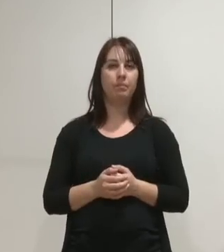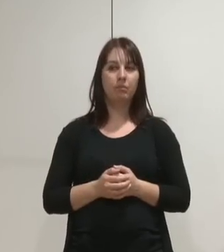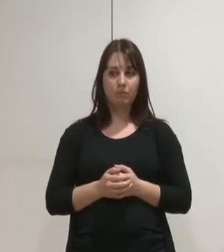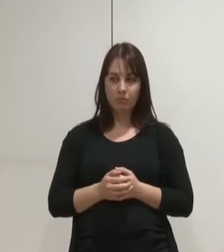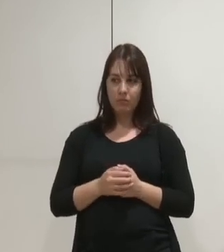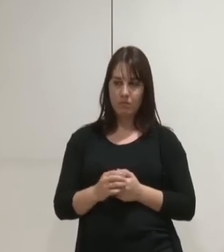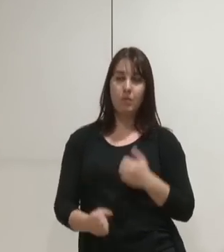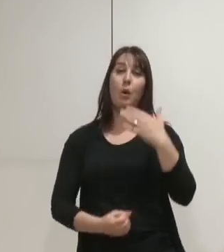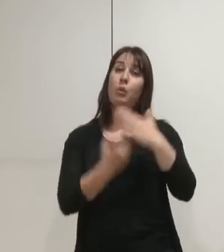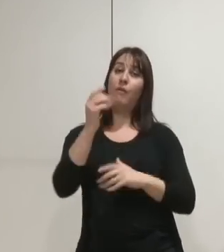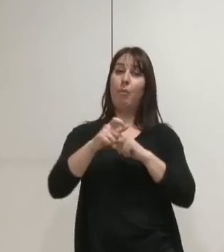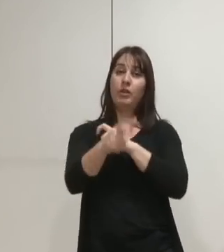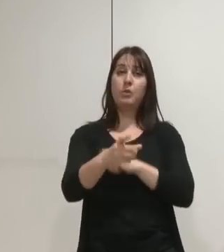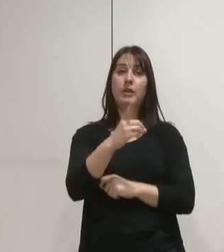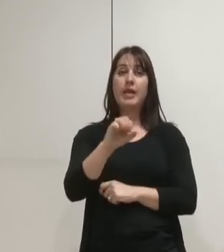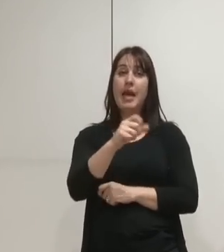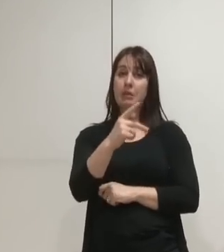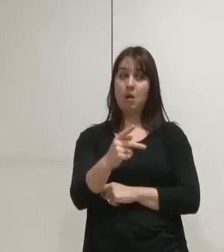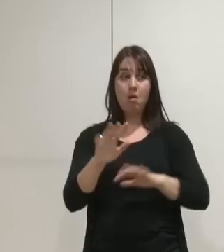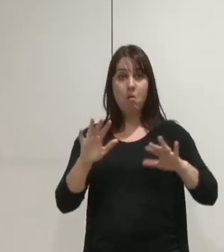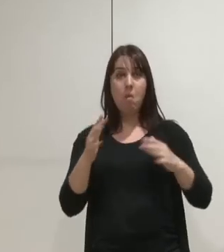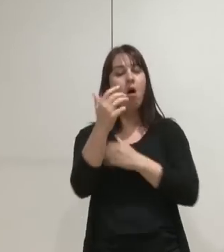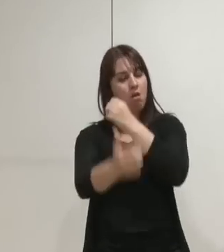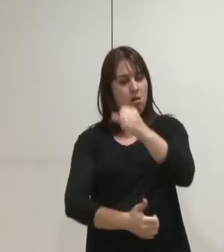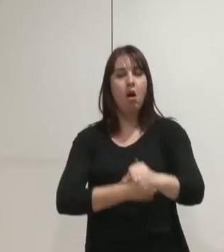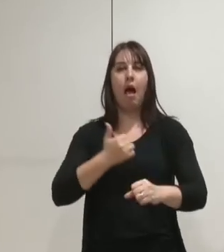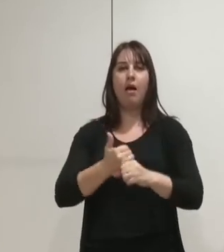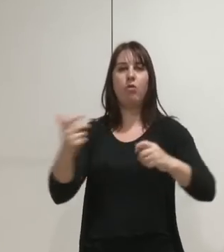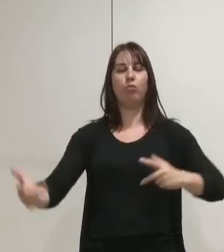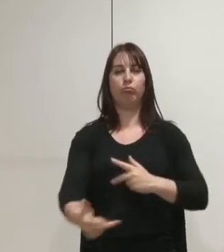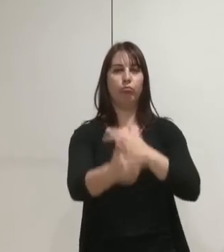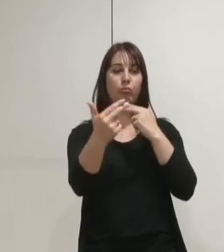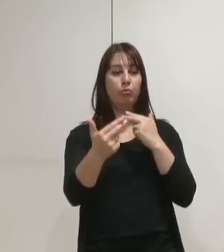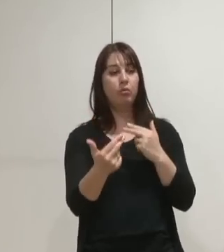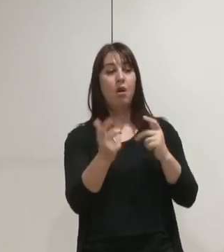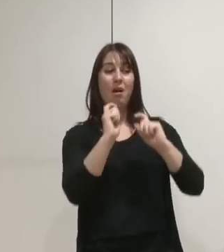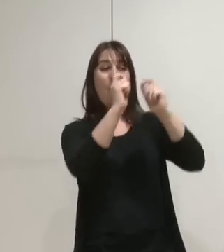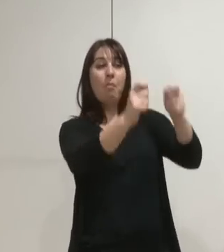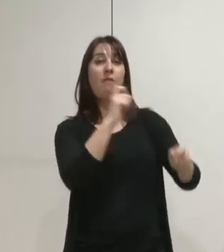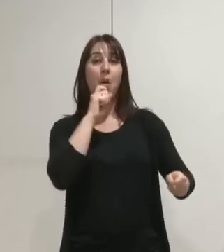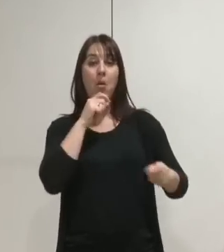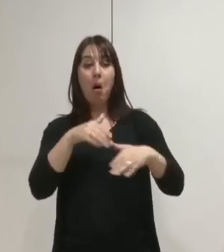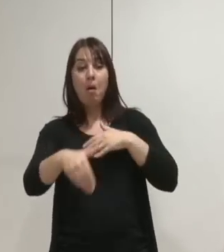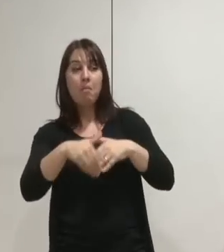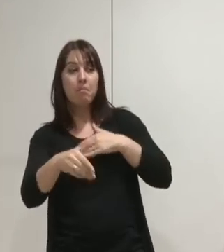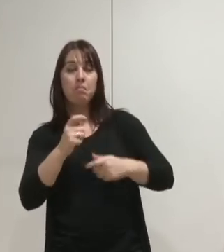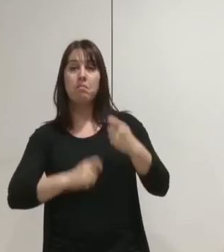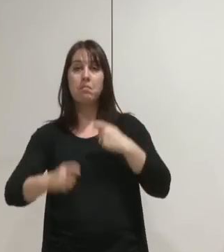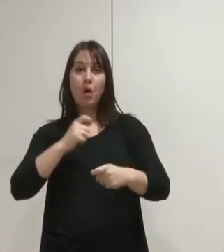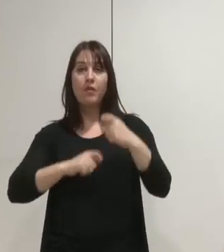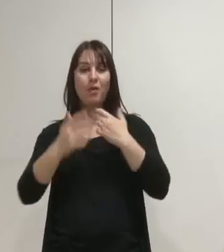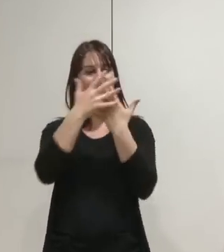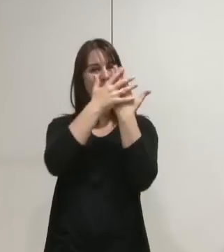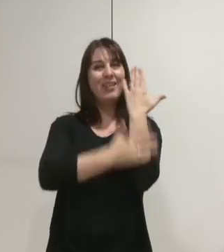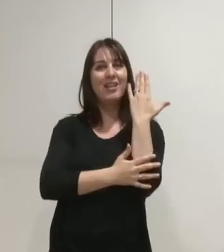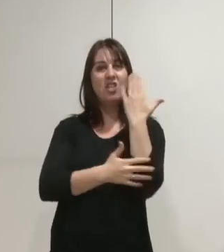délégation de service public va durer environ 1 an dans l'attente du nouveau délégataire satisfaisant aux exigences du cahier des